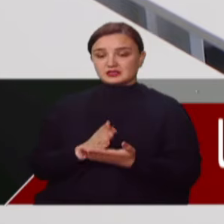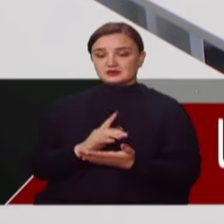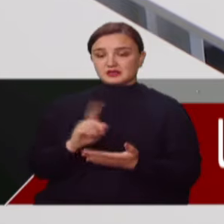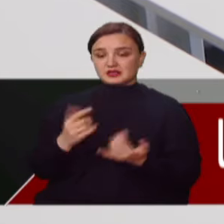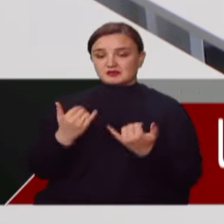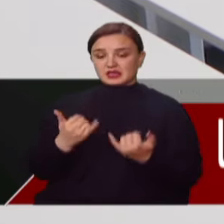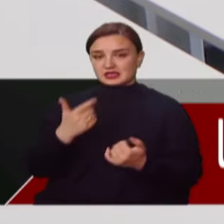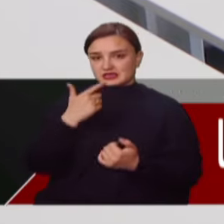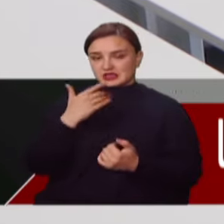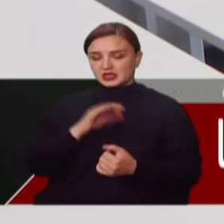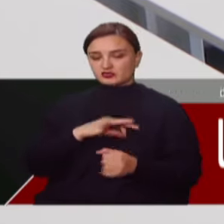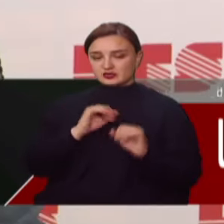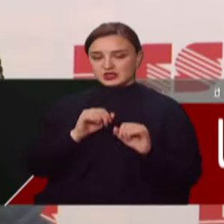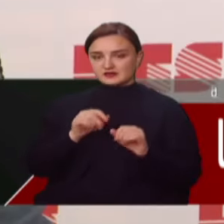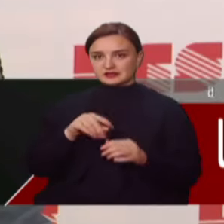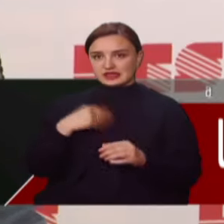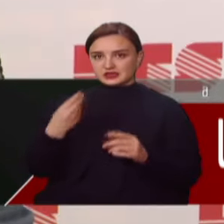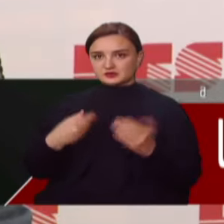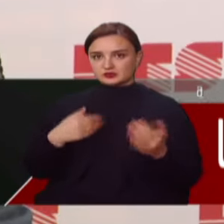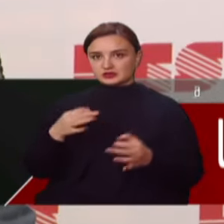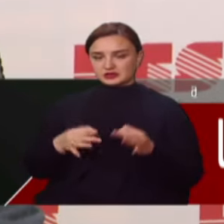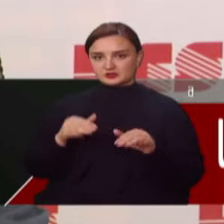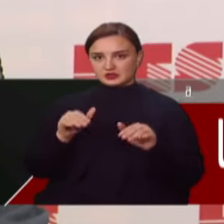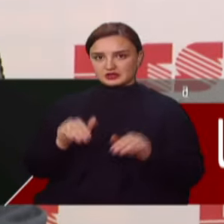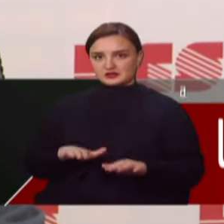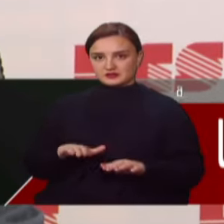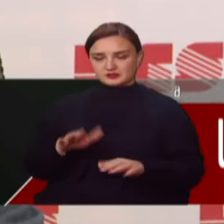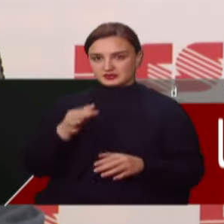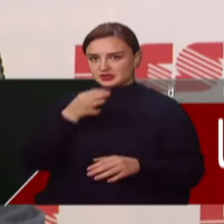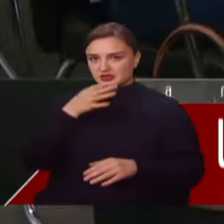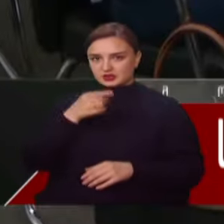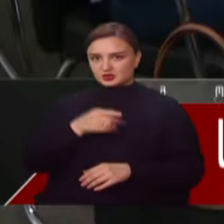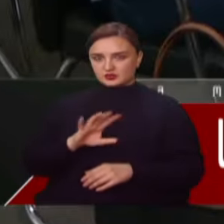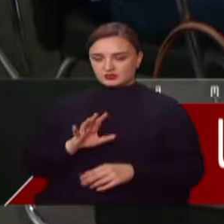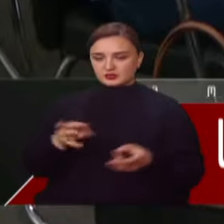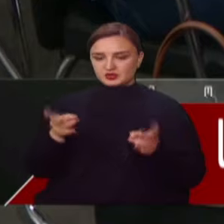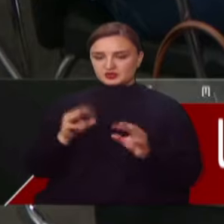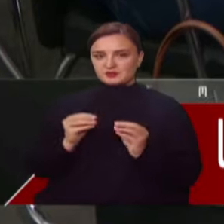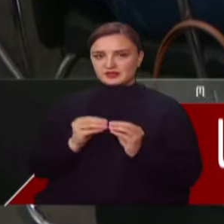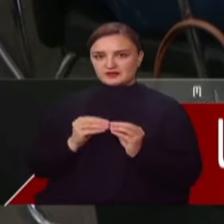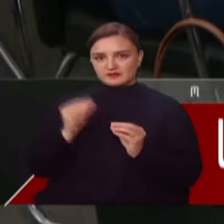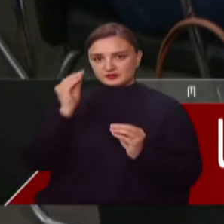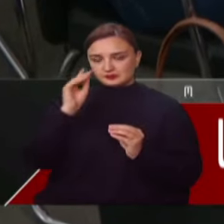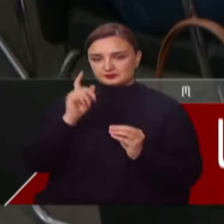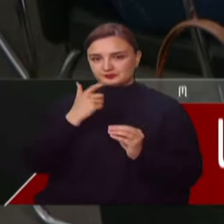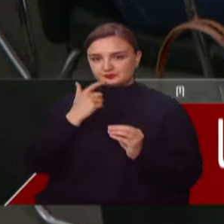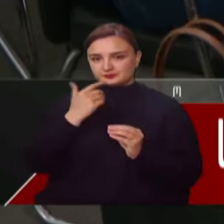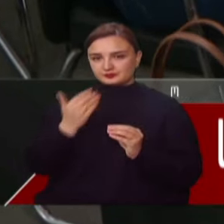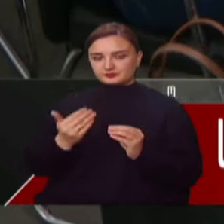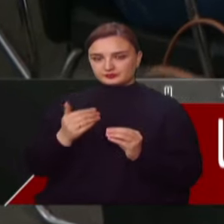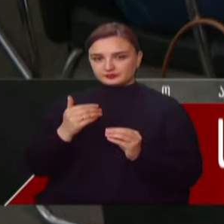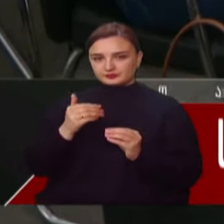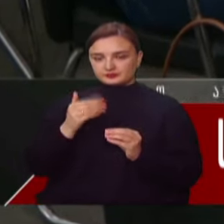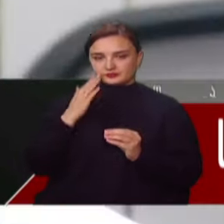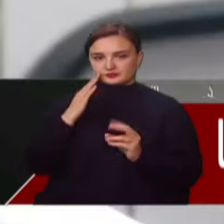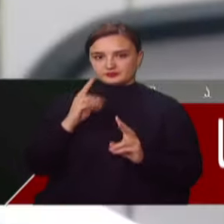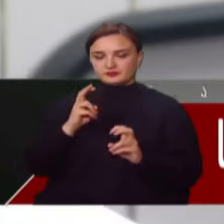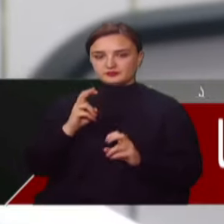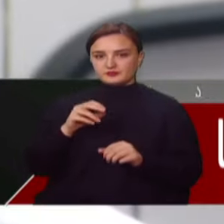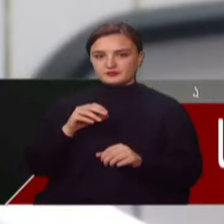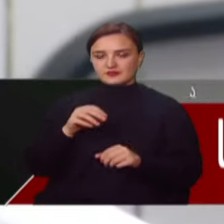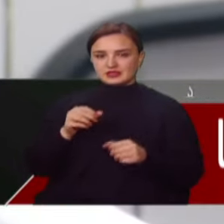ამჯერად სააკაშვილის ადვოკატები არც სტრასბურგის სასამართლოს გადაწყვეტილებას იწონებენ და რჩებიან იმავე აზრზე, რომ სააკაშვილის მიმართ სამართლიანი სასამართლოს